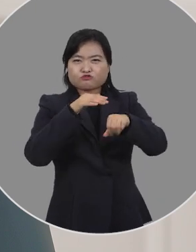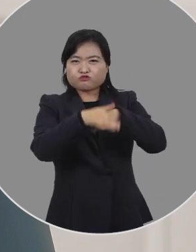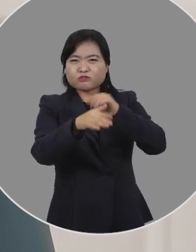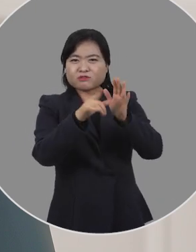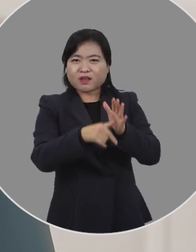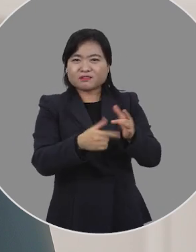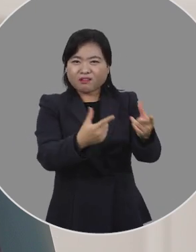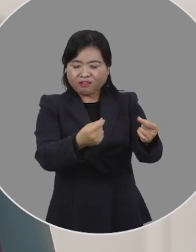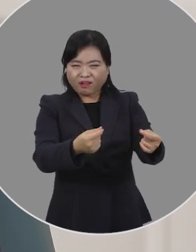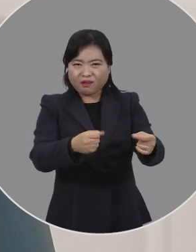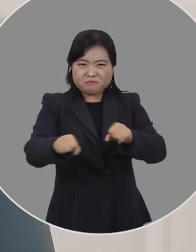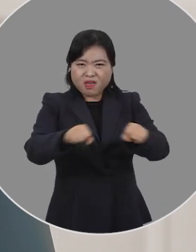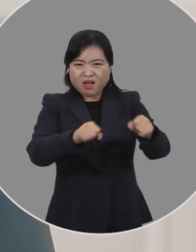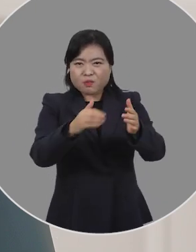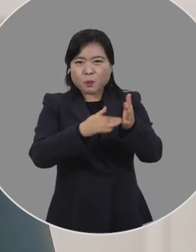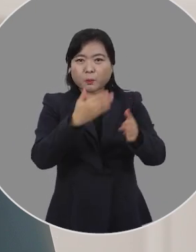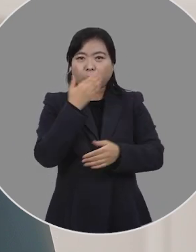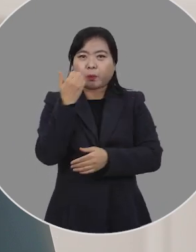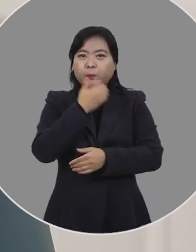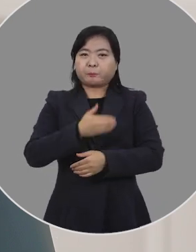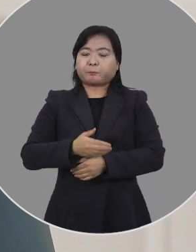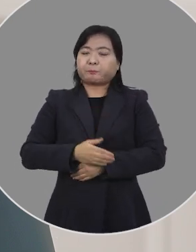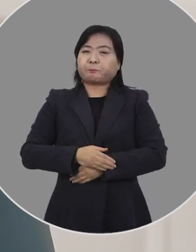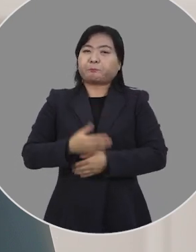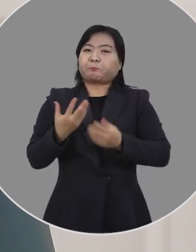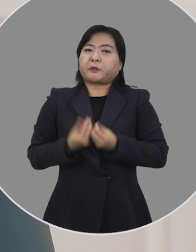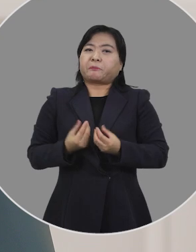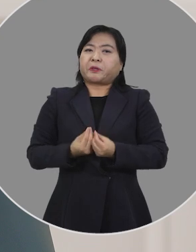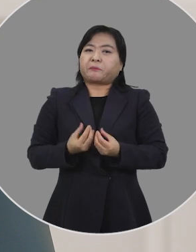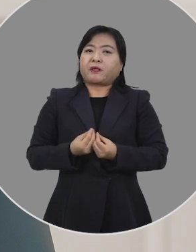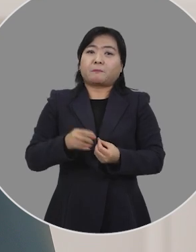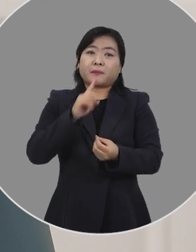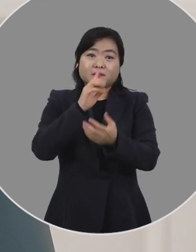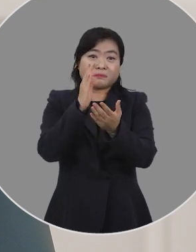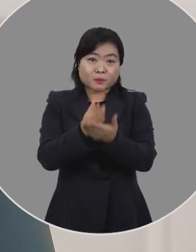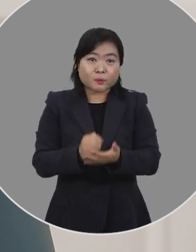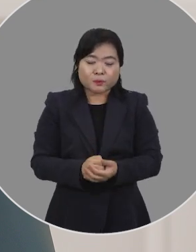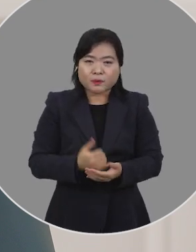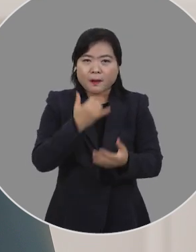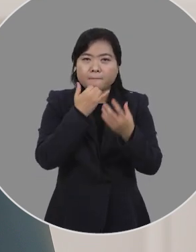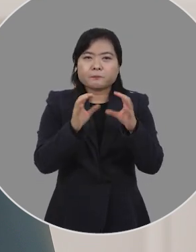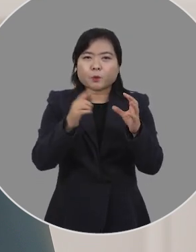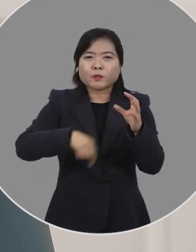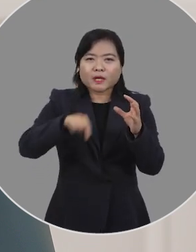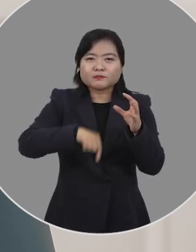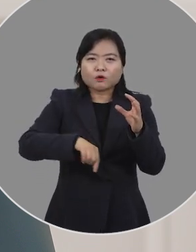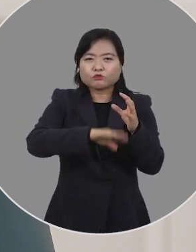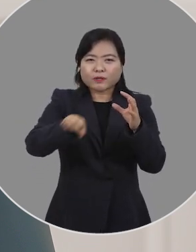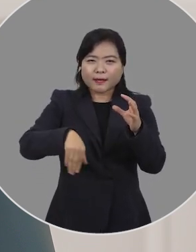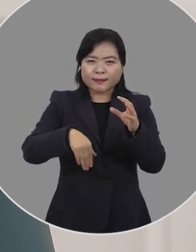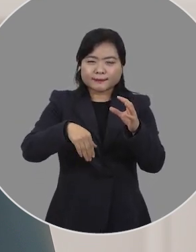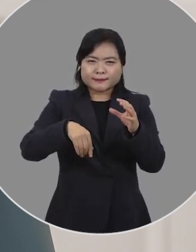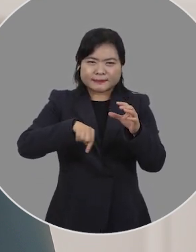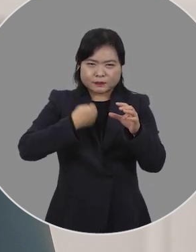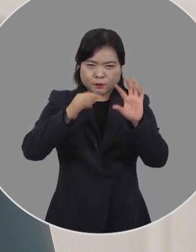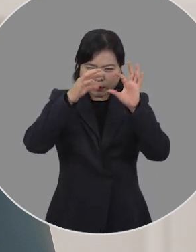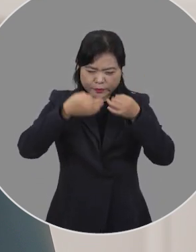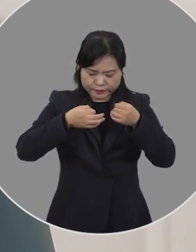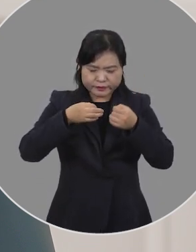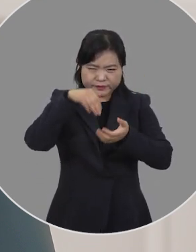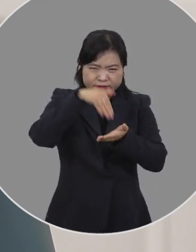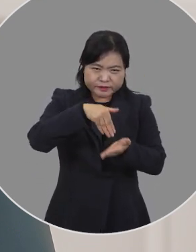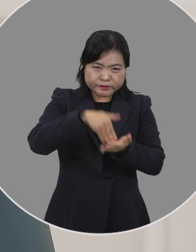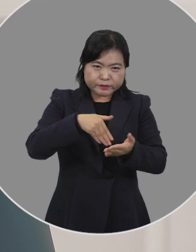입 씻고 있네? 라고 이제 얘기할 것이 아니라 독일에서 우리가 성찰을 배운다면